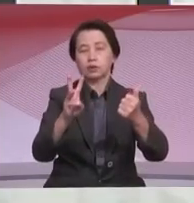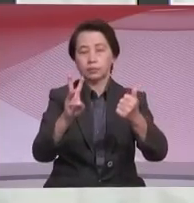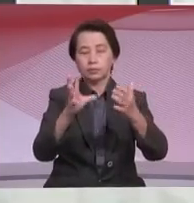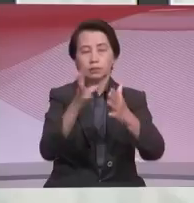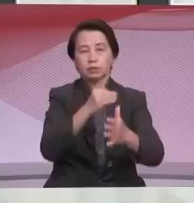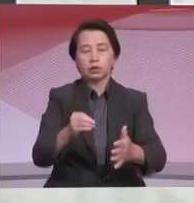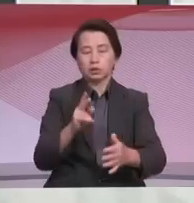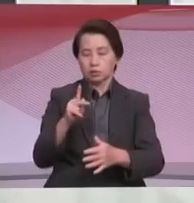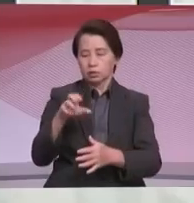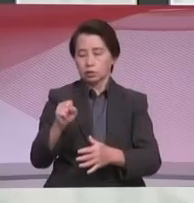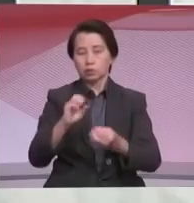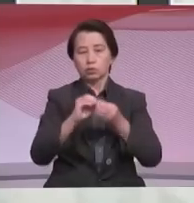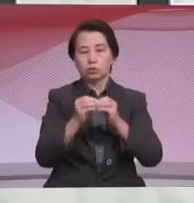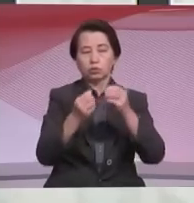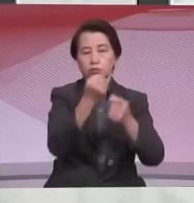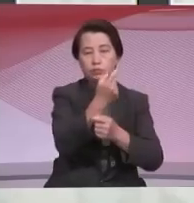10,776 dan kes